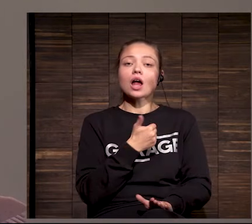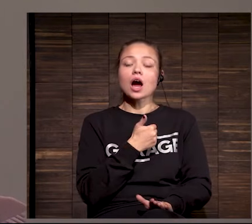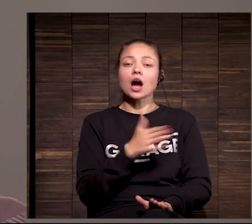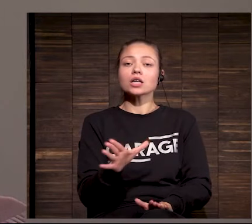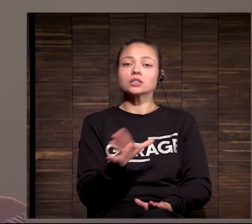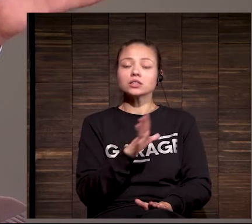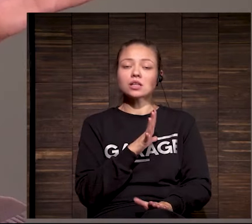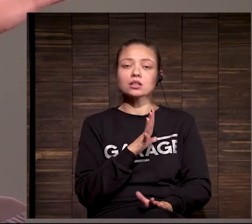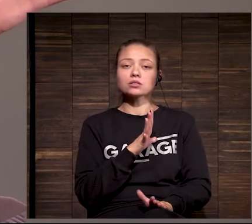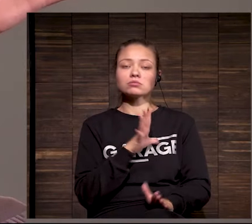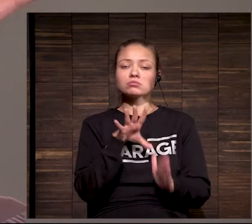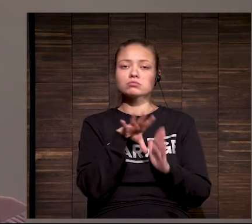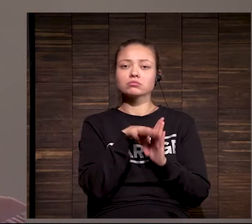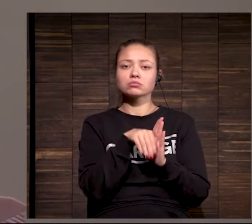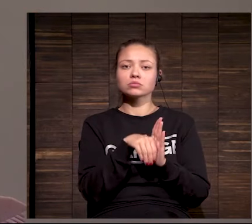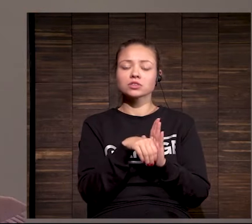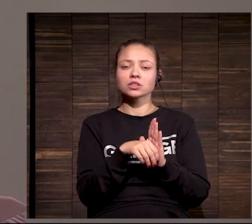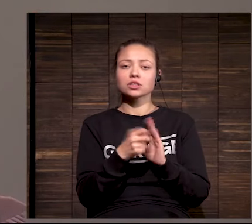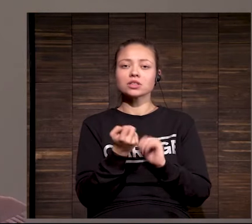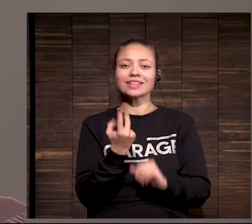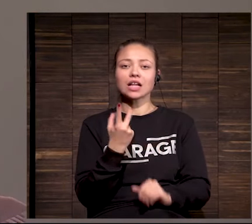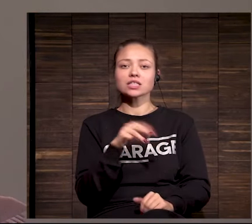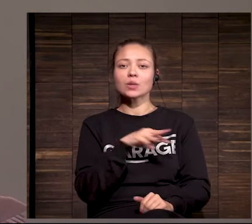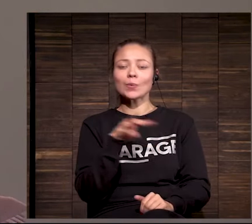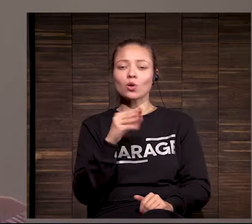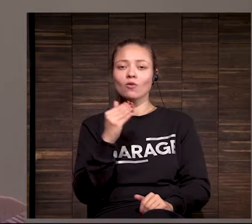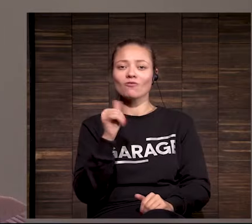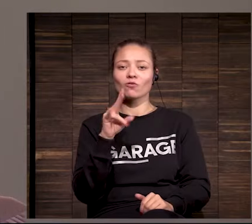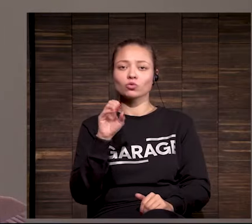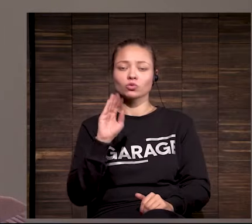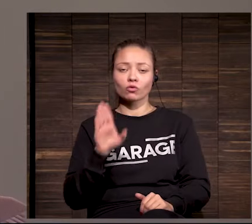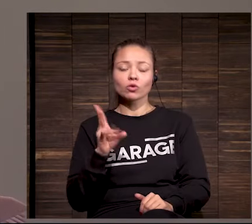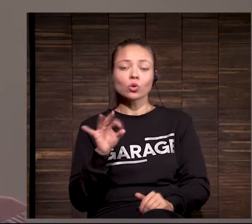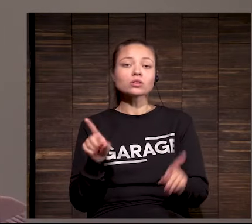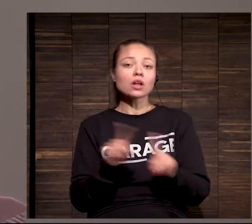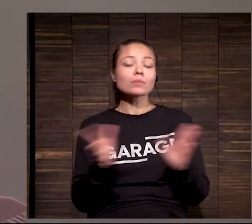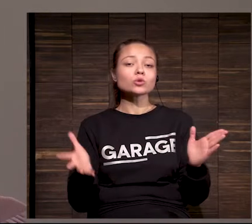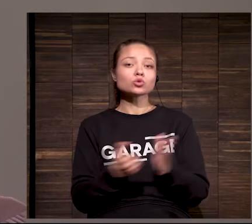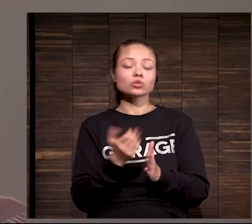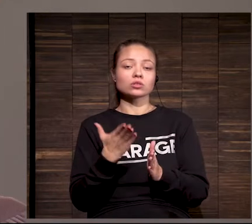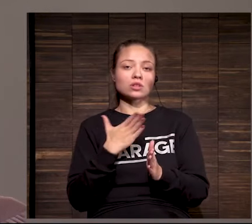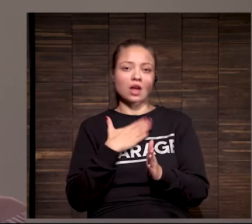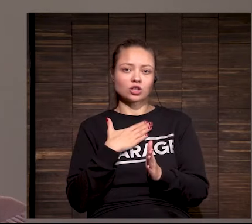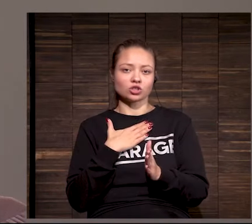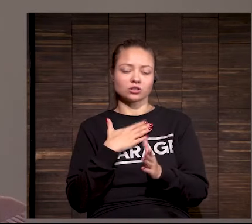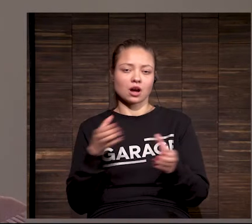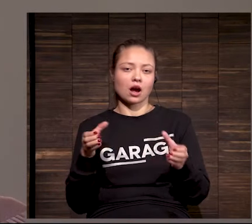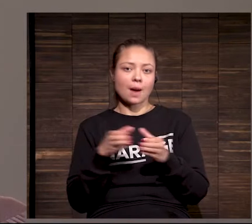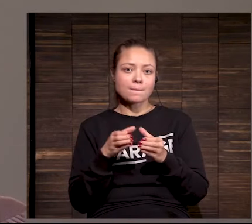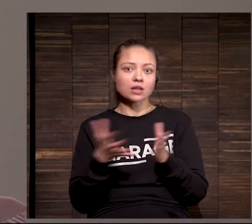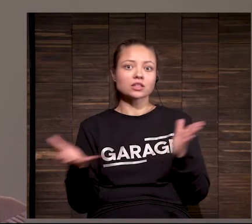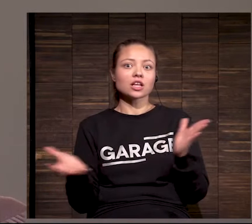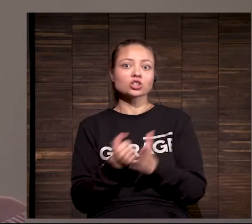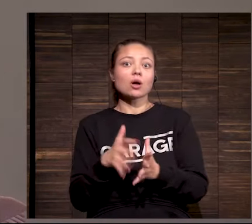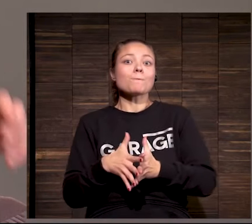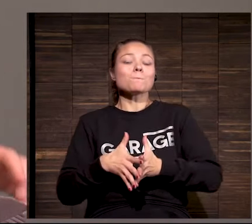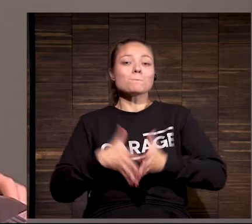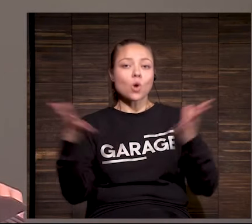вложить 13 миллионов фунтов но так получилось что наша фандрайзинга vaio команда нашла больше